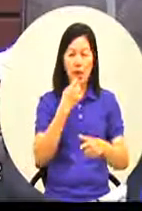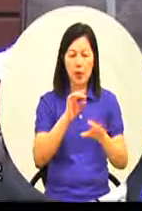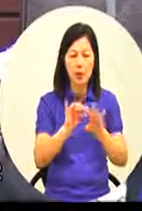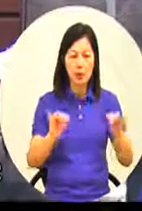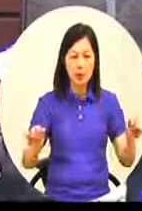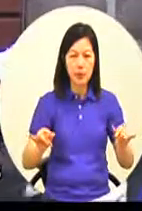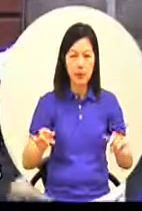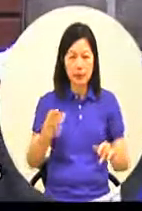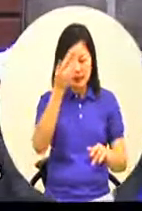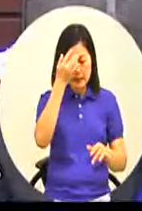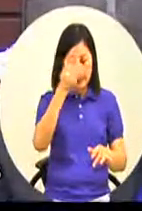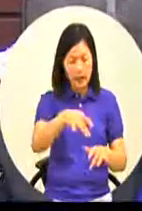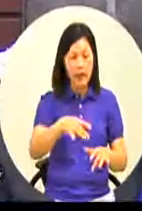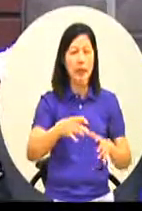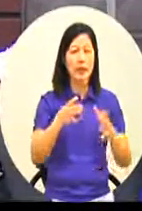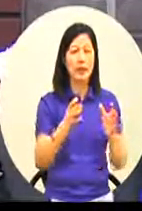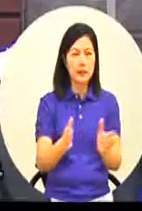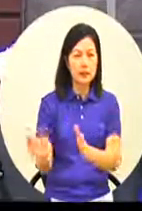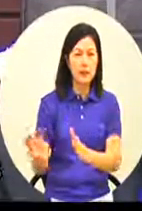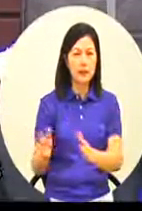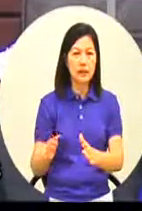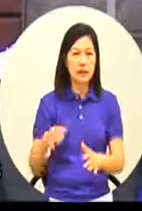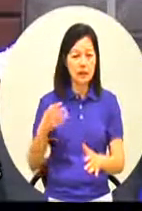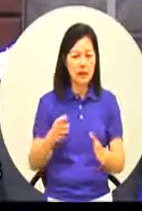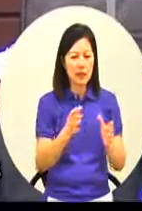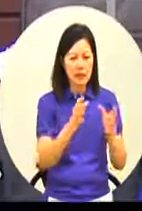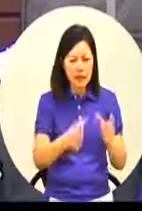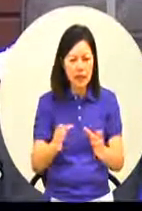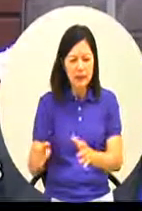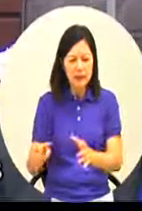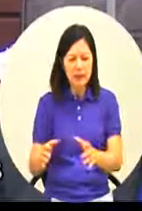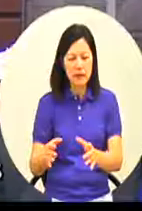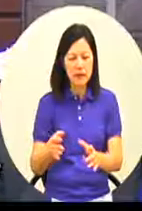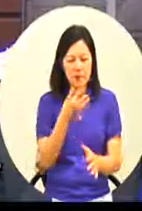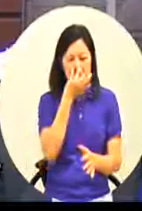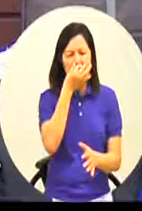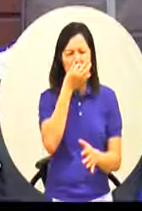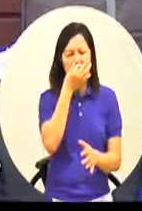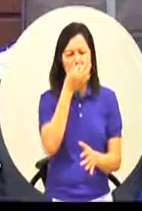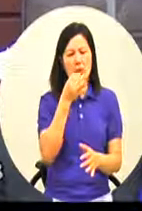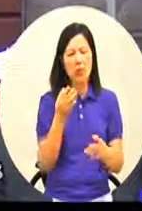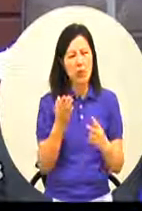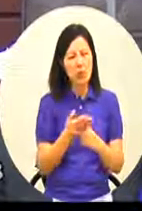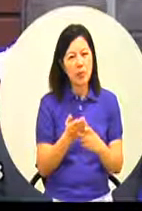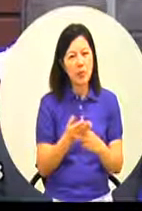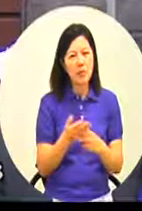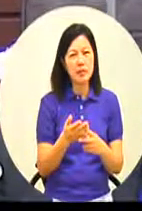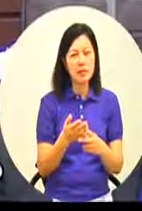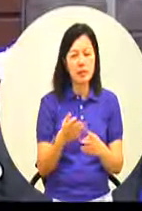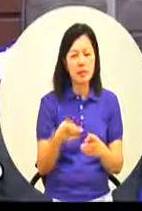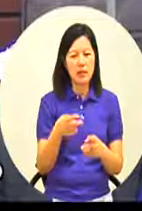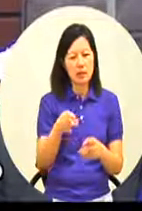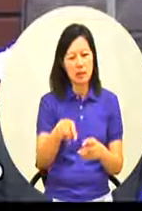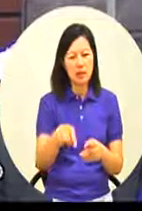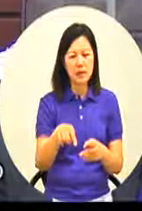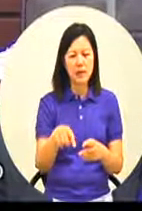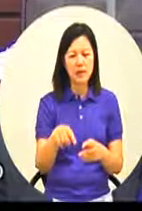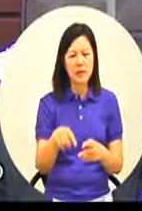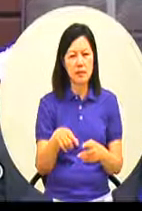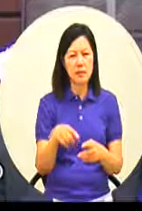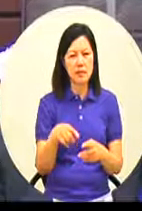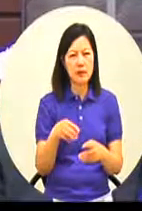理。那当然有时候设置的过当，有时候太密，有时候也不见得好啦，所以以